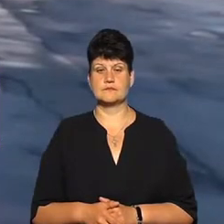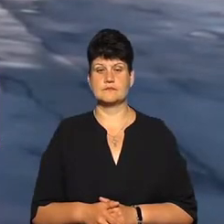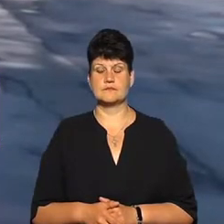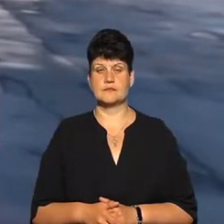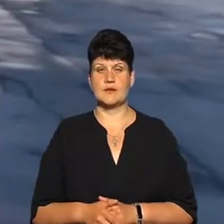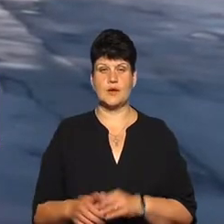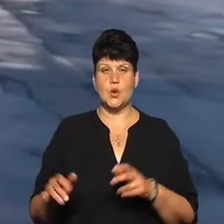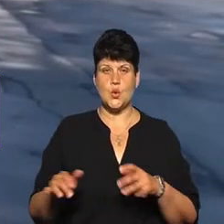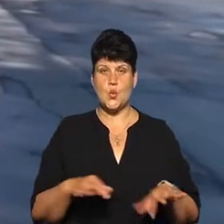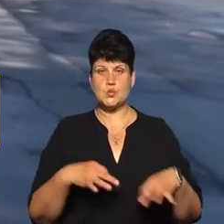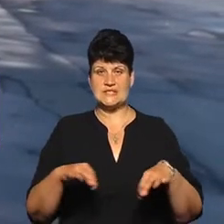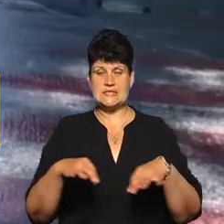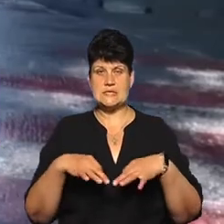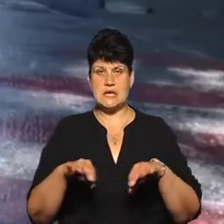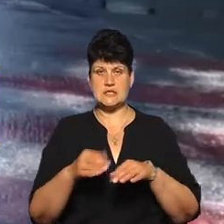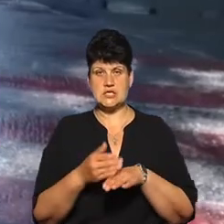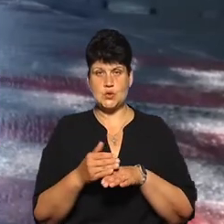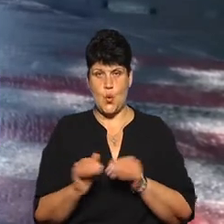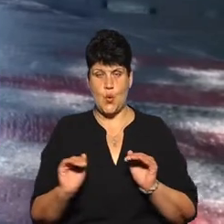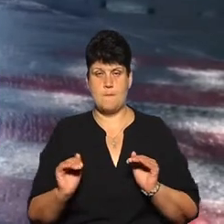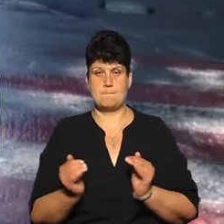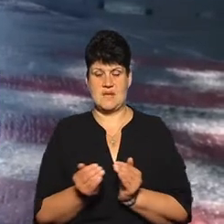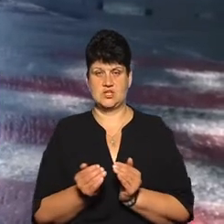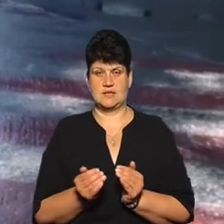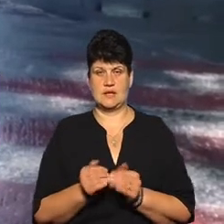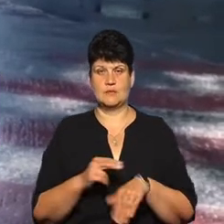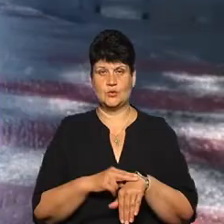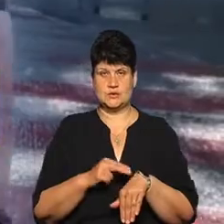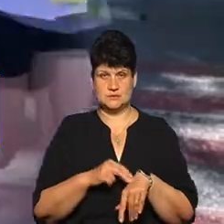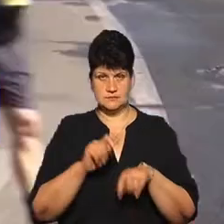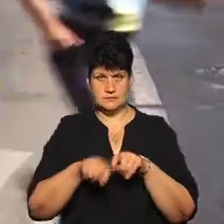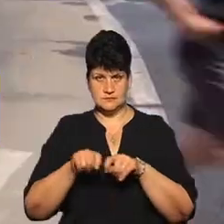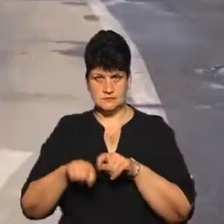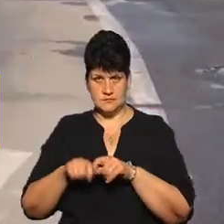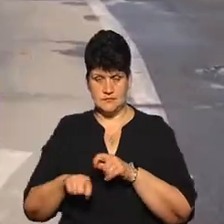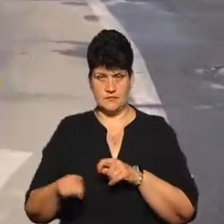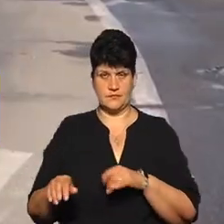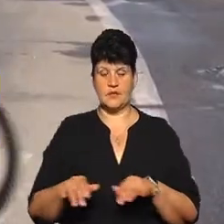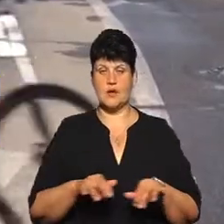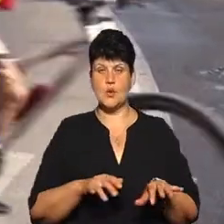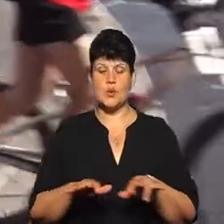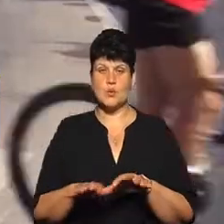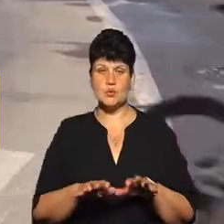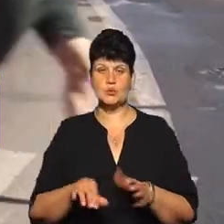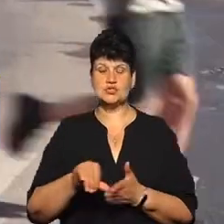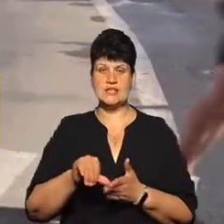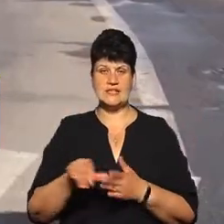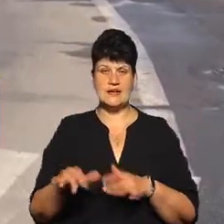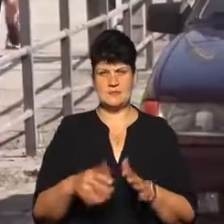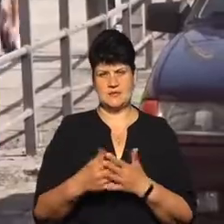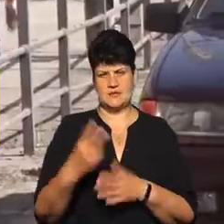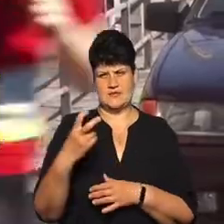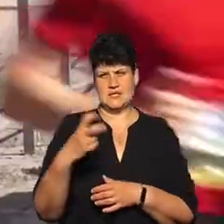Рух транспорту в центрі міста частково обмежили. Патрульні поліції регулюють дорожній рух. Учасники акції, а це майже 200